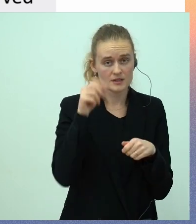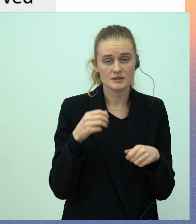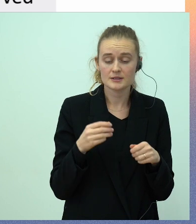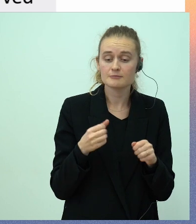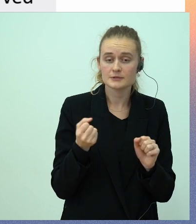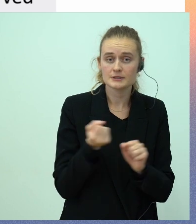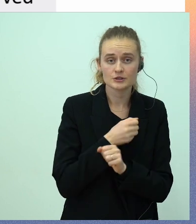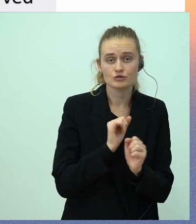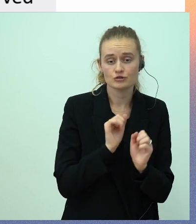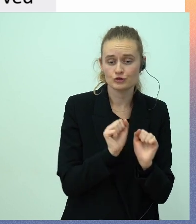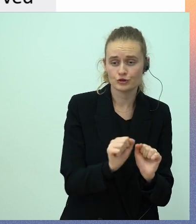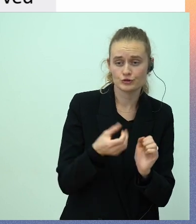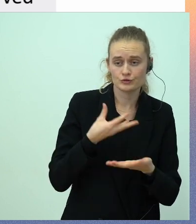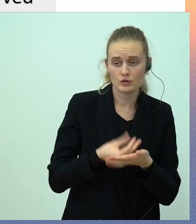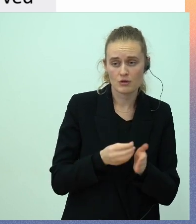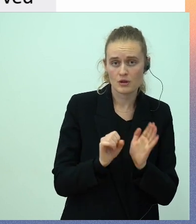sakyti, kad